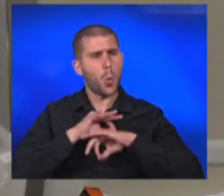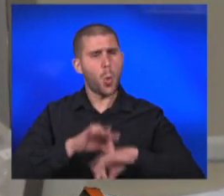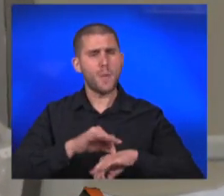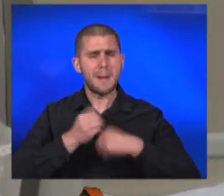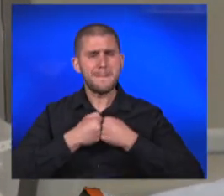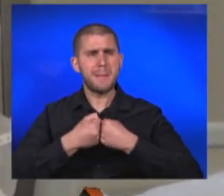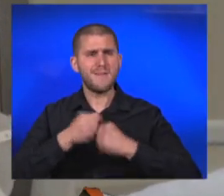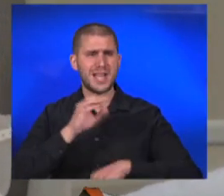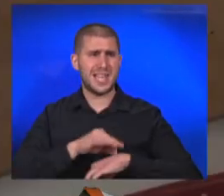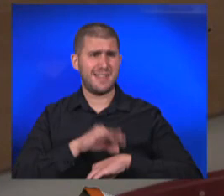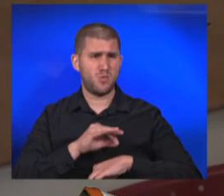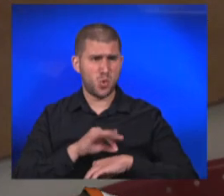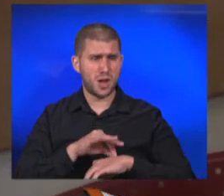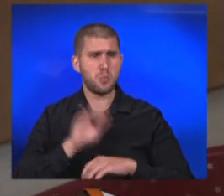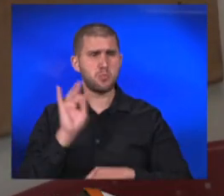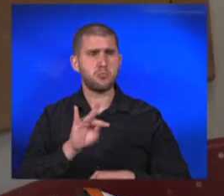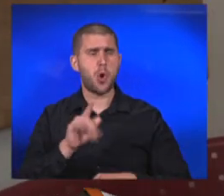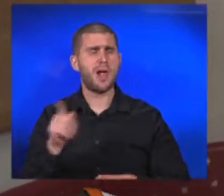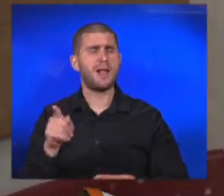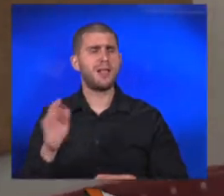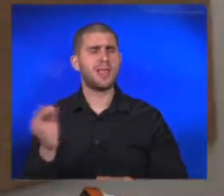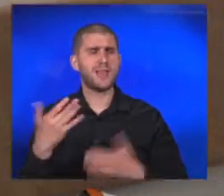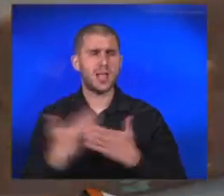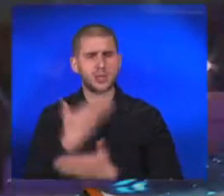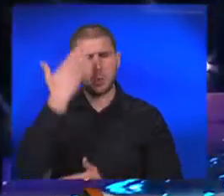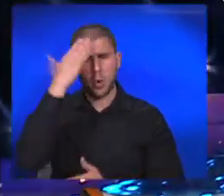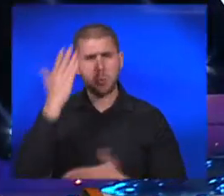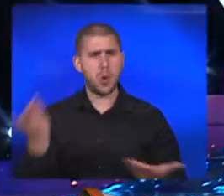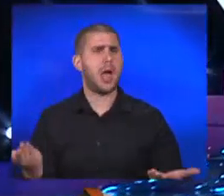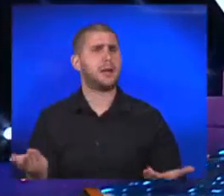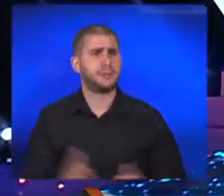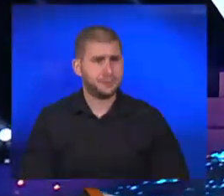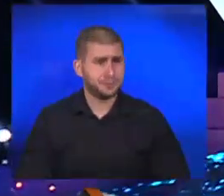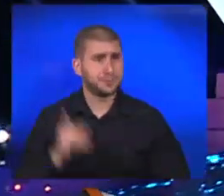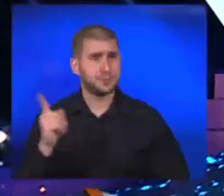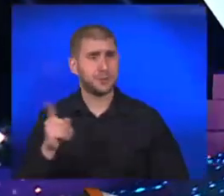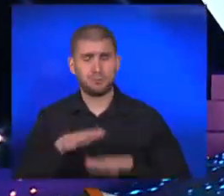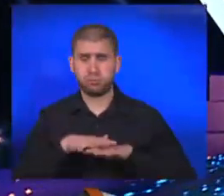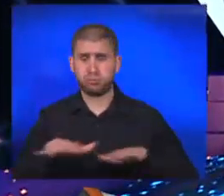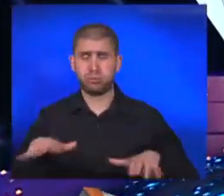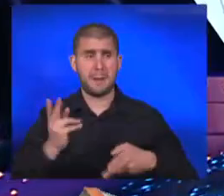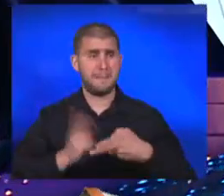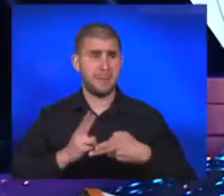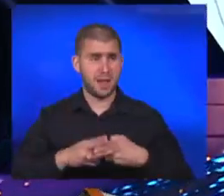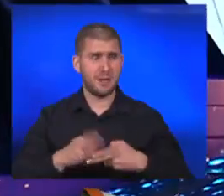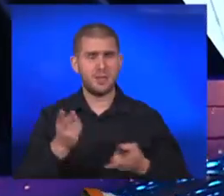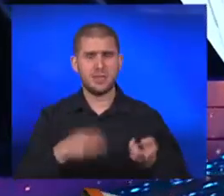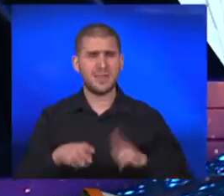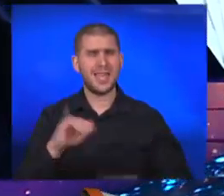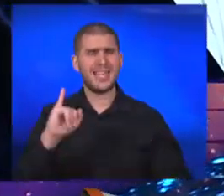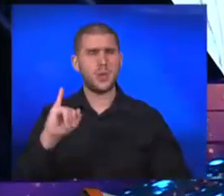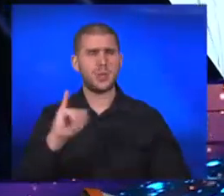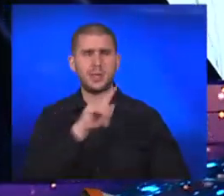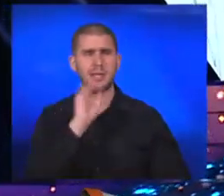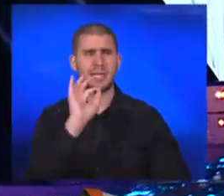המאבק הרפואי מול הנגיף החדש והלא מוכר. עם התפשטות המגפה נפטרה גם יהודית,